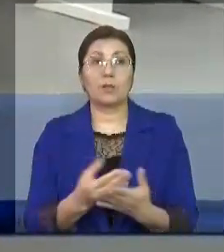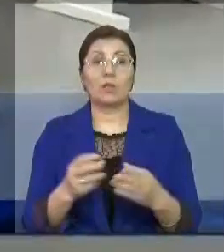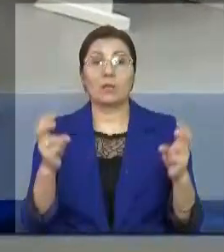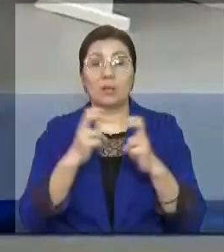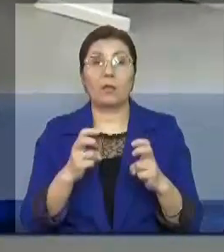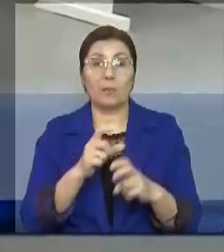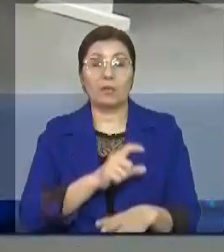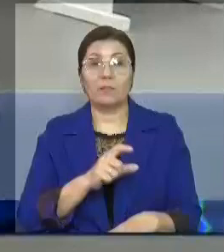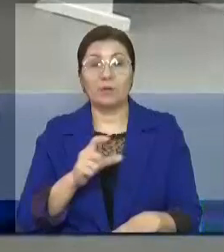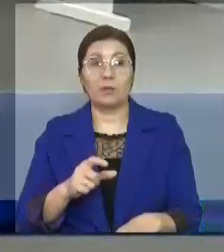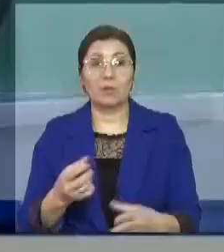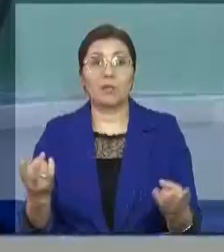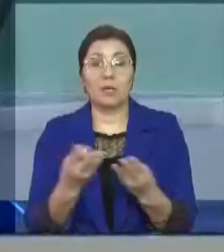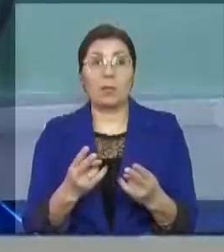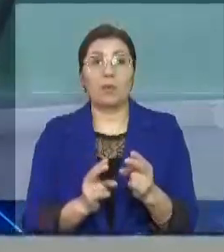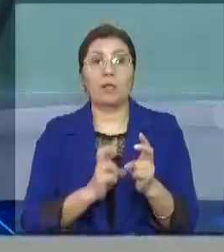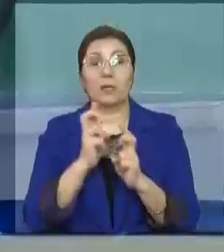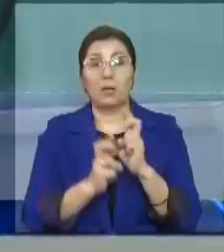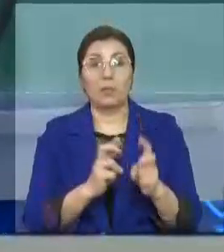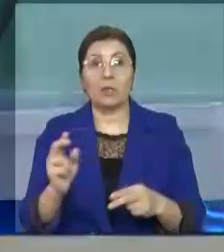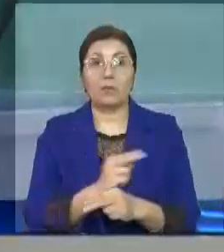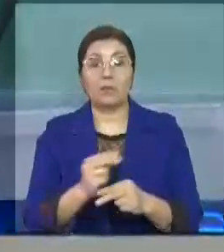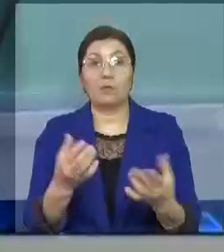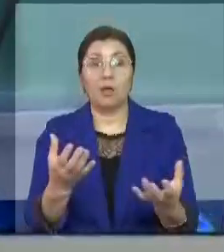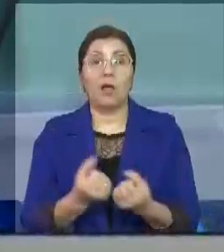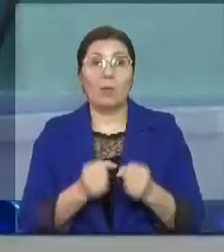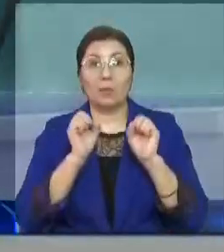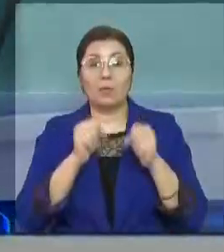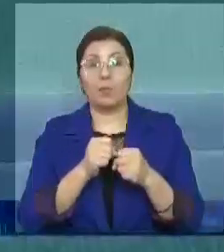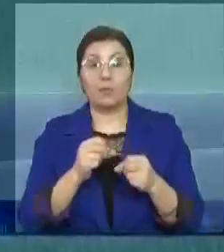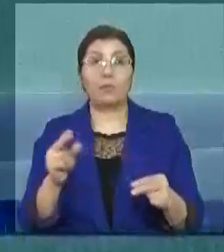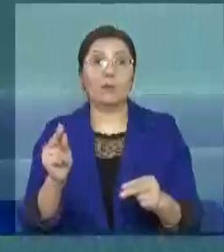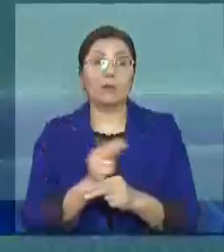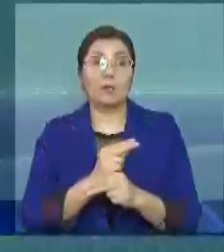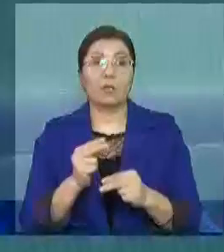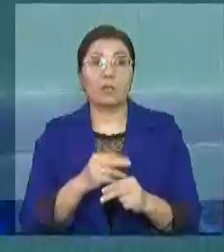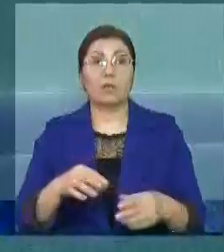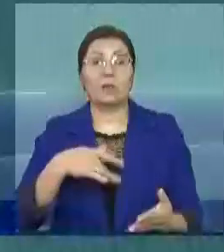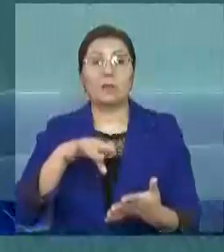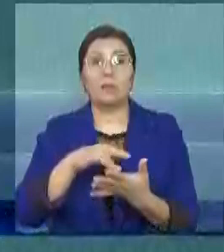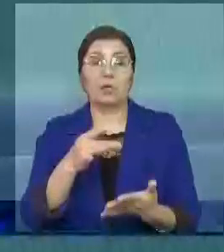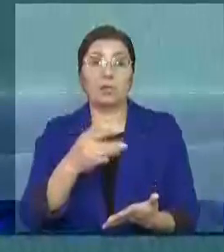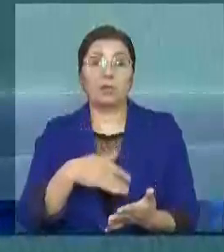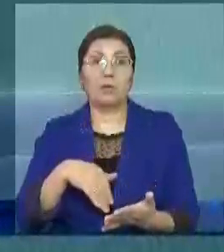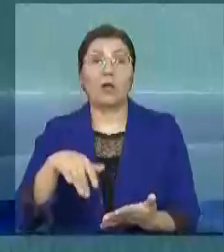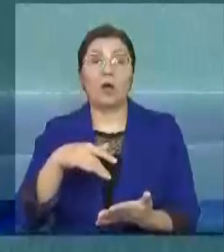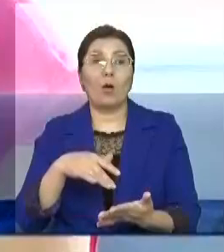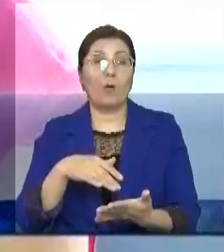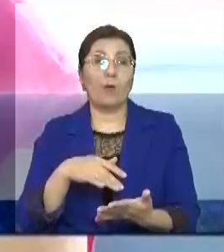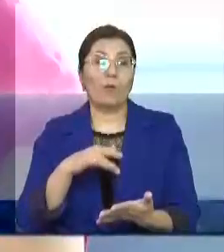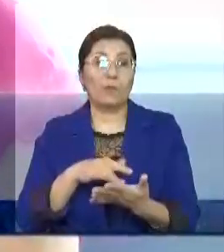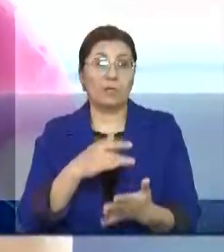обследованных жителей, кому необходимо оперативное лечение, получат возможность госпитализироваться в центре сердца в городе Астана.